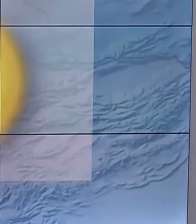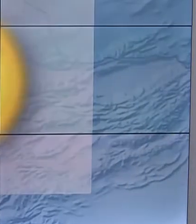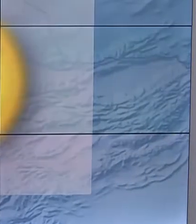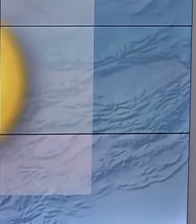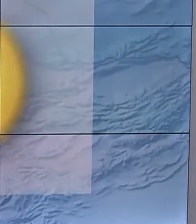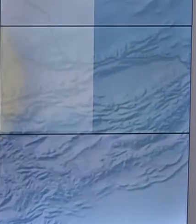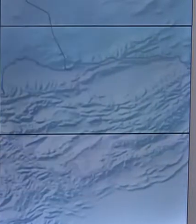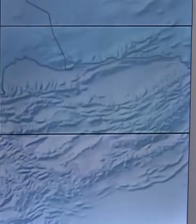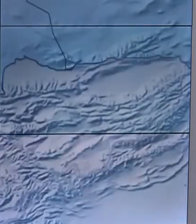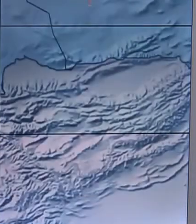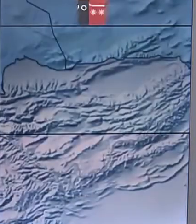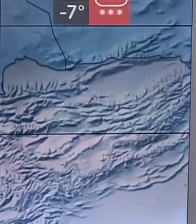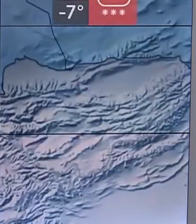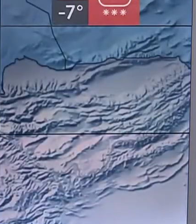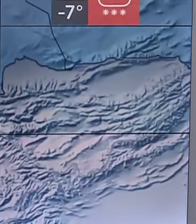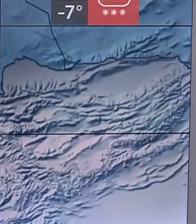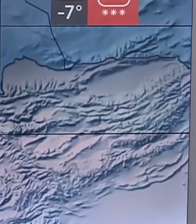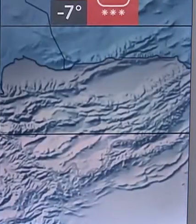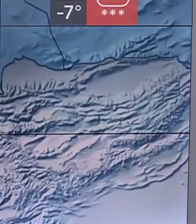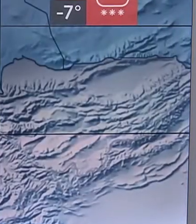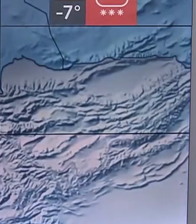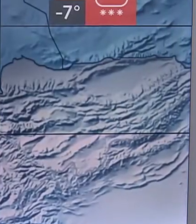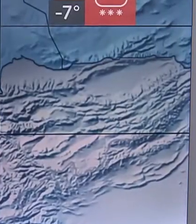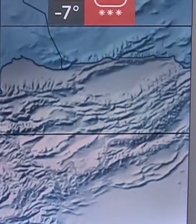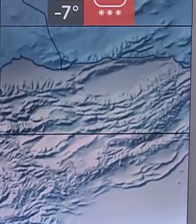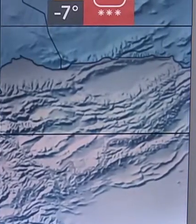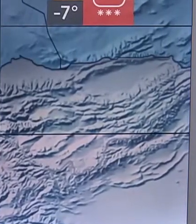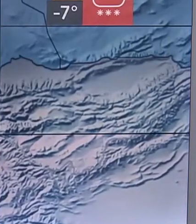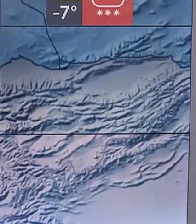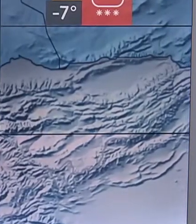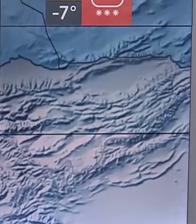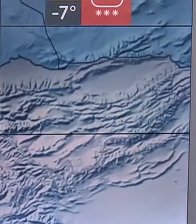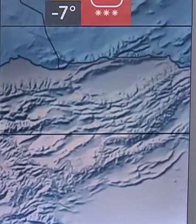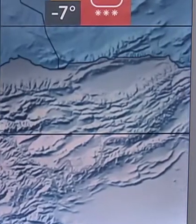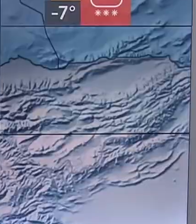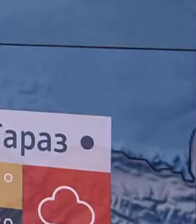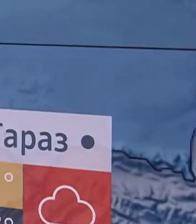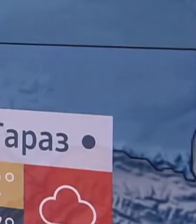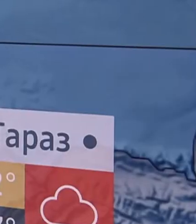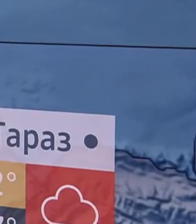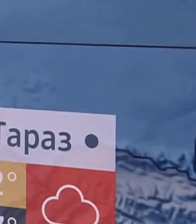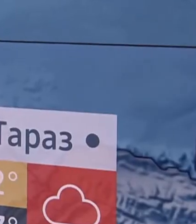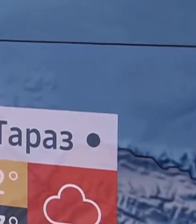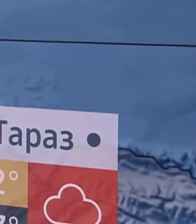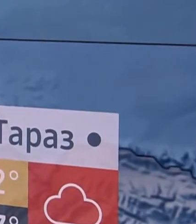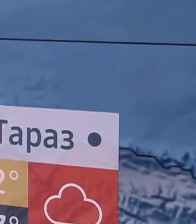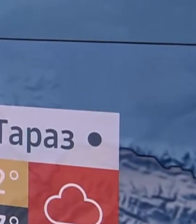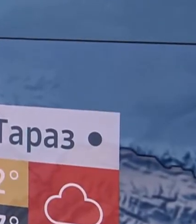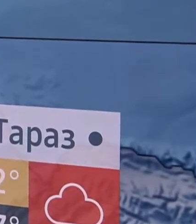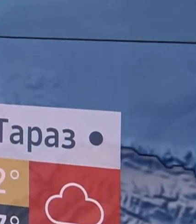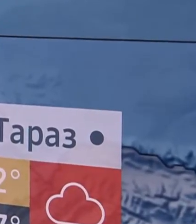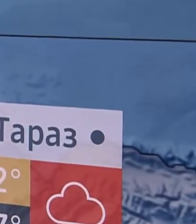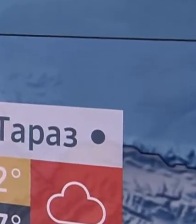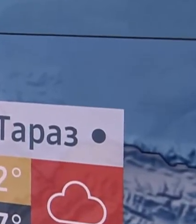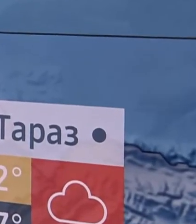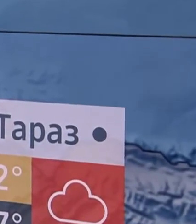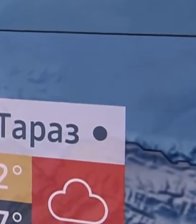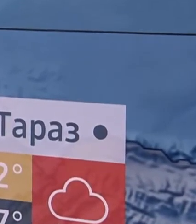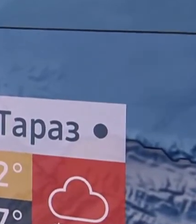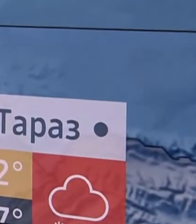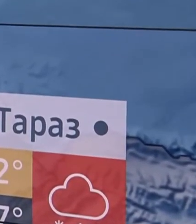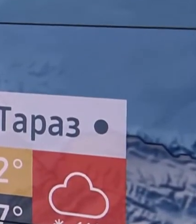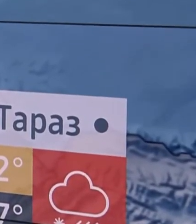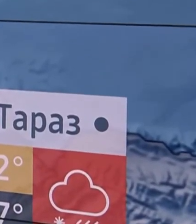қар жауы мүмкін, сынап бағанасы күндіз 0, түнде минус 7 градусты көрсетеді. Қызылордада күн ала бұлтты, күндіз 4 градус жылы,